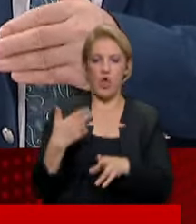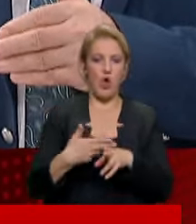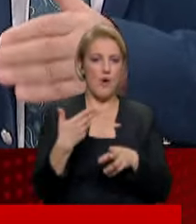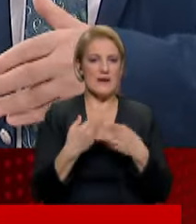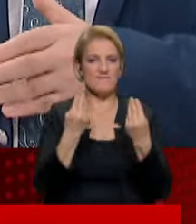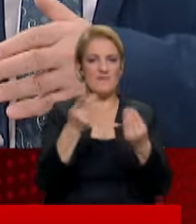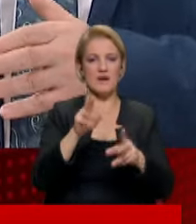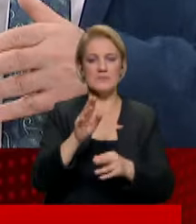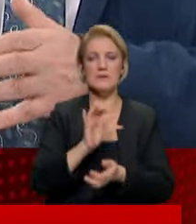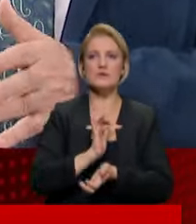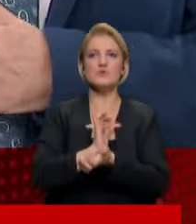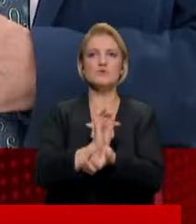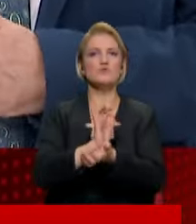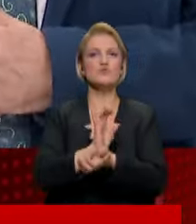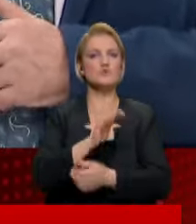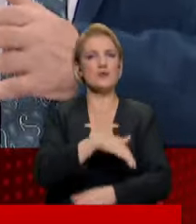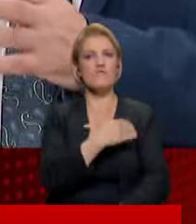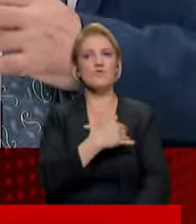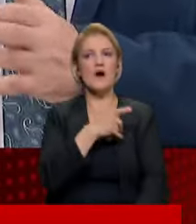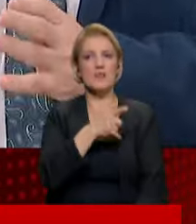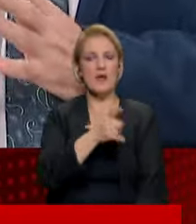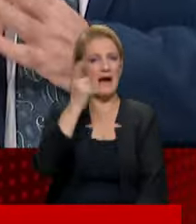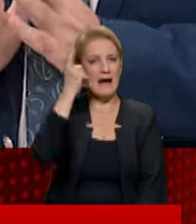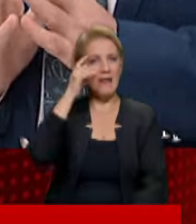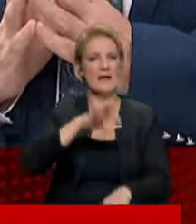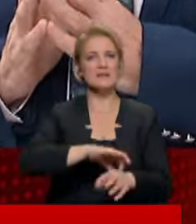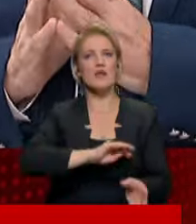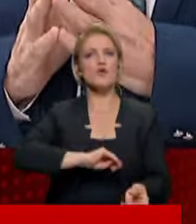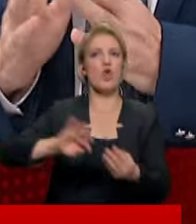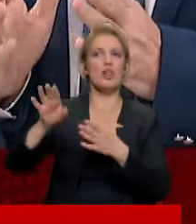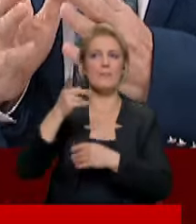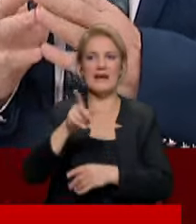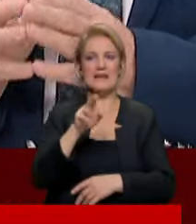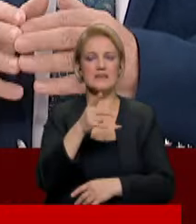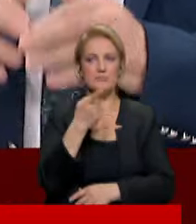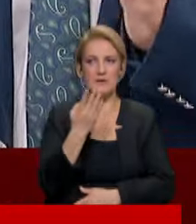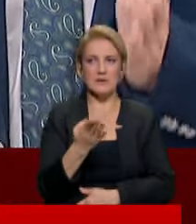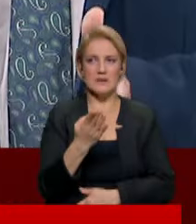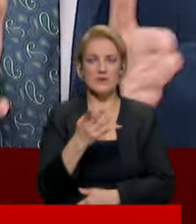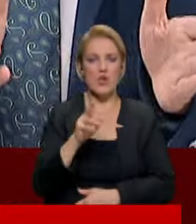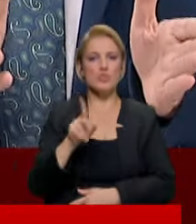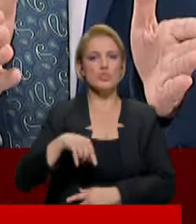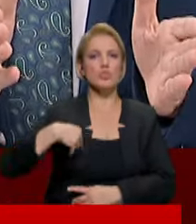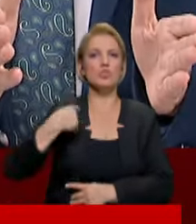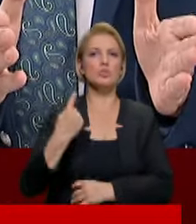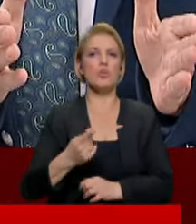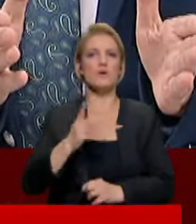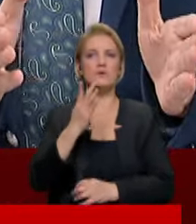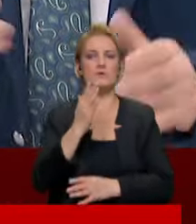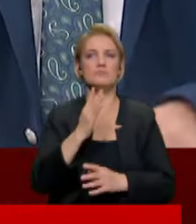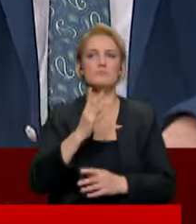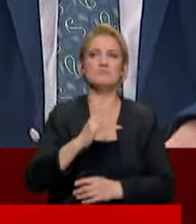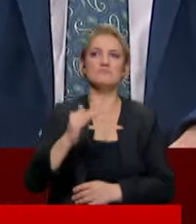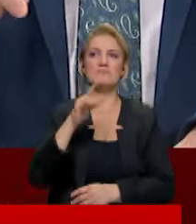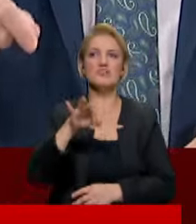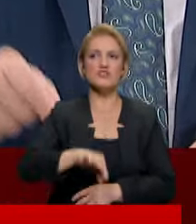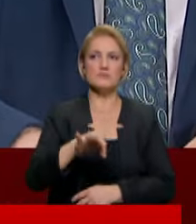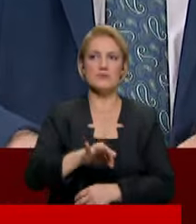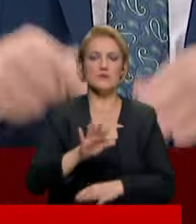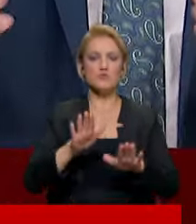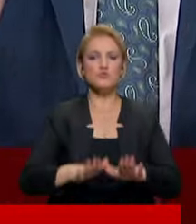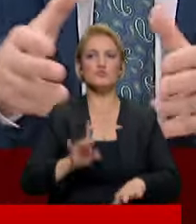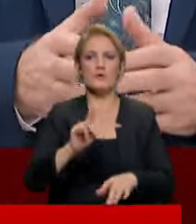verdiğim gibi tutuklu avukatları ceza e akıl hastanelerine yollama gibi anormal uygulamalara geçilmek isteniyor bunca şimdi